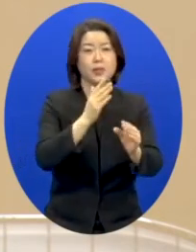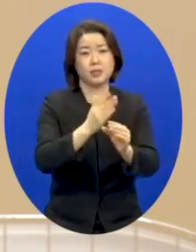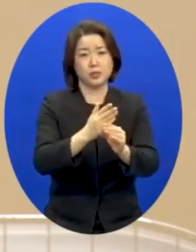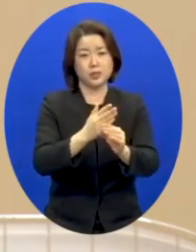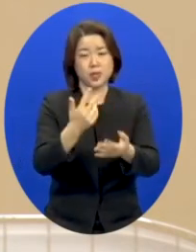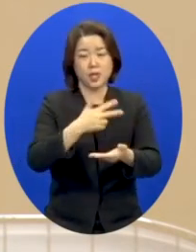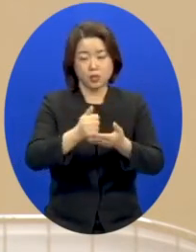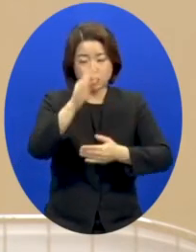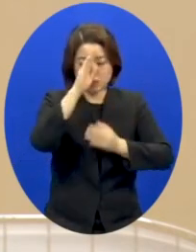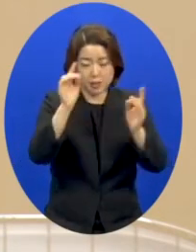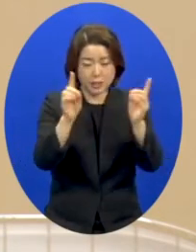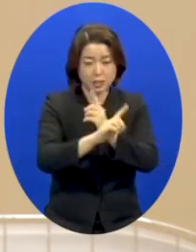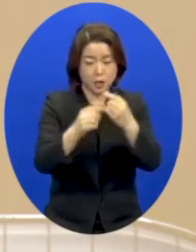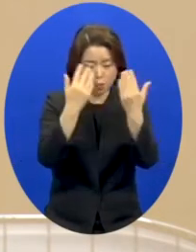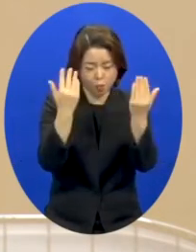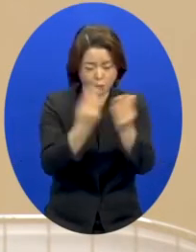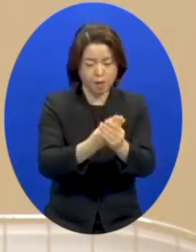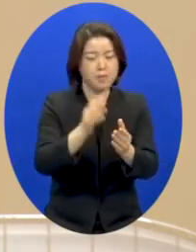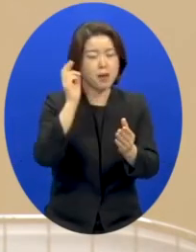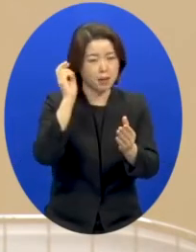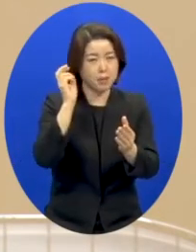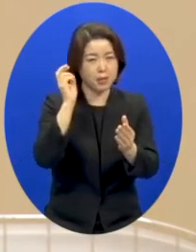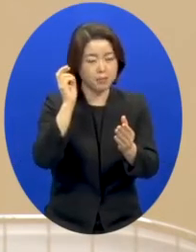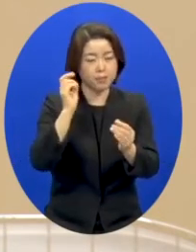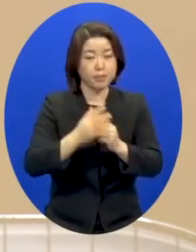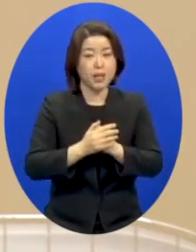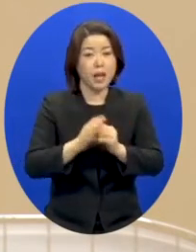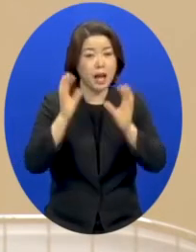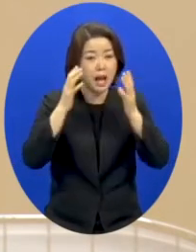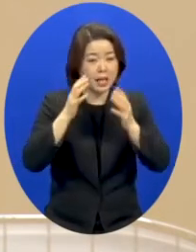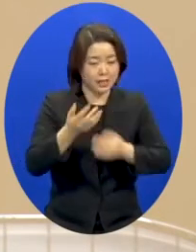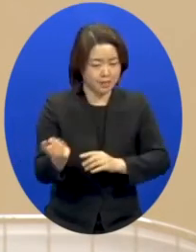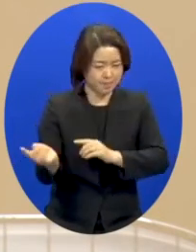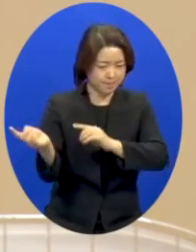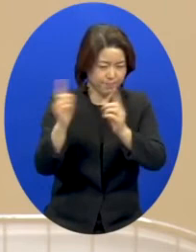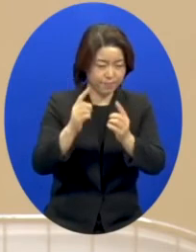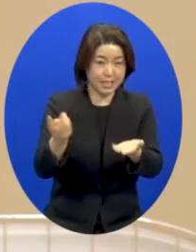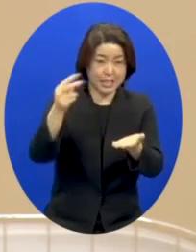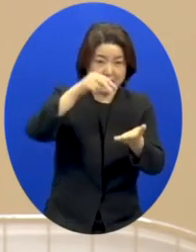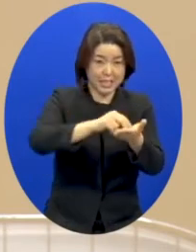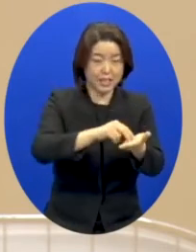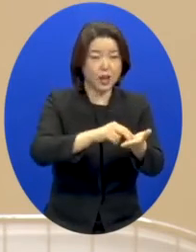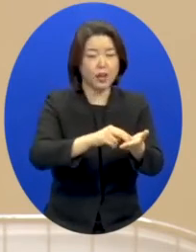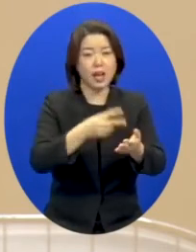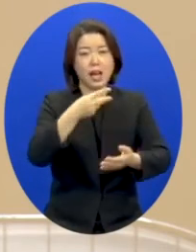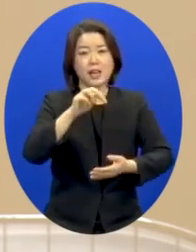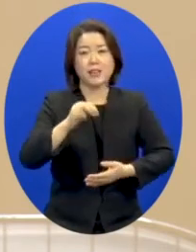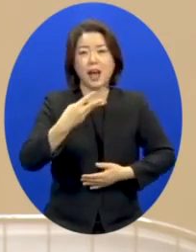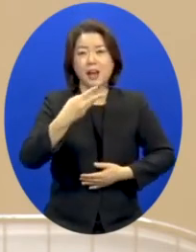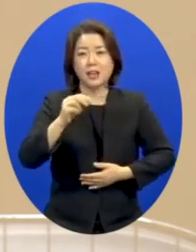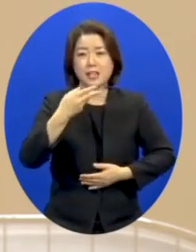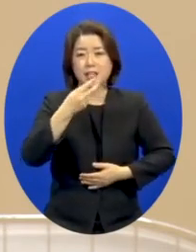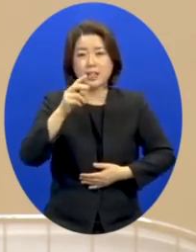치료는 완벽하시기에 유준아 일어나라 달리다곰 온전한 치유를 이루실